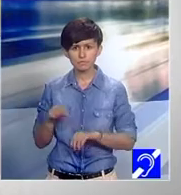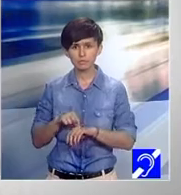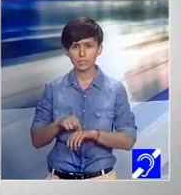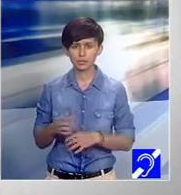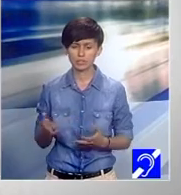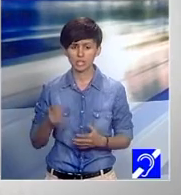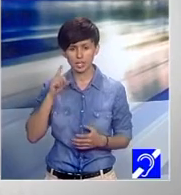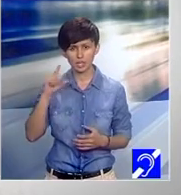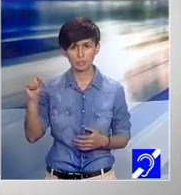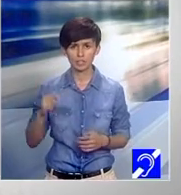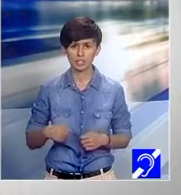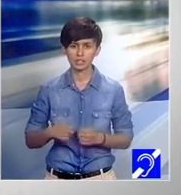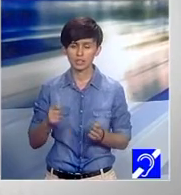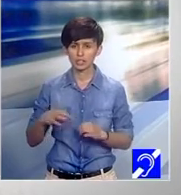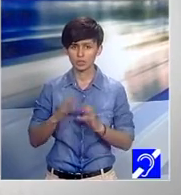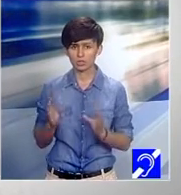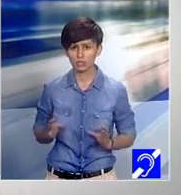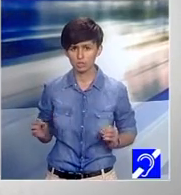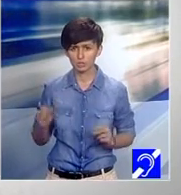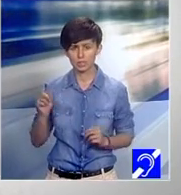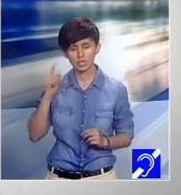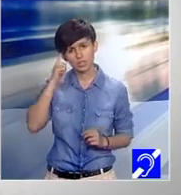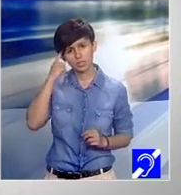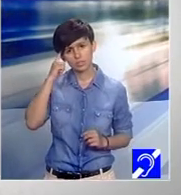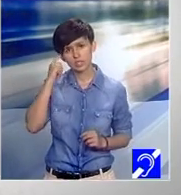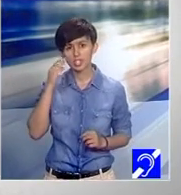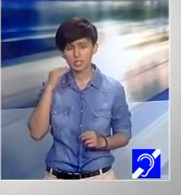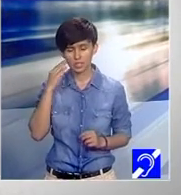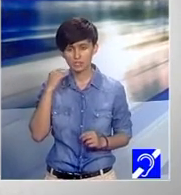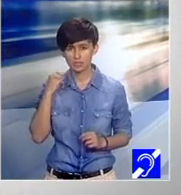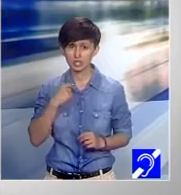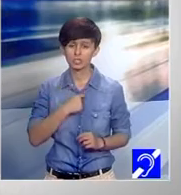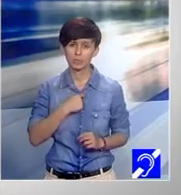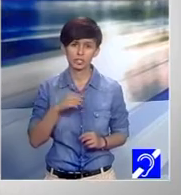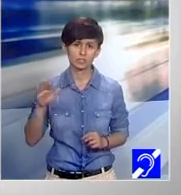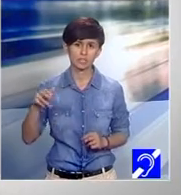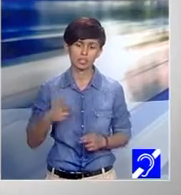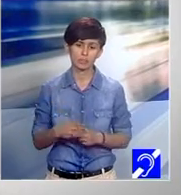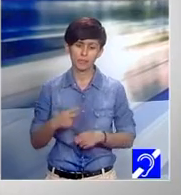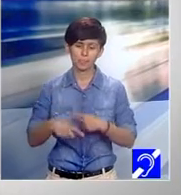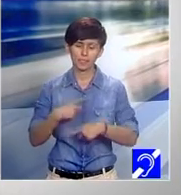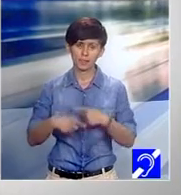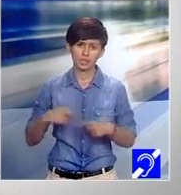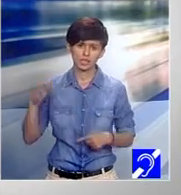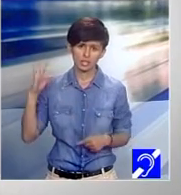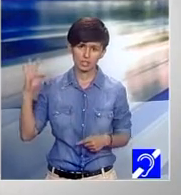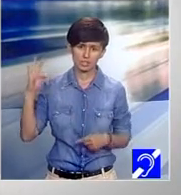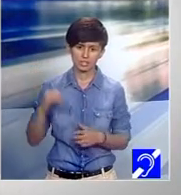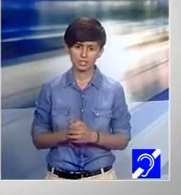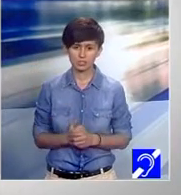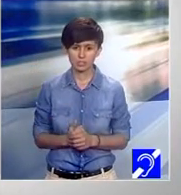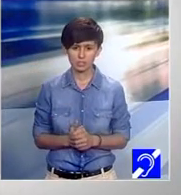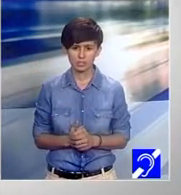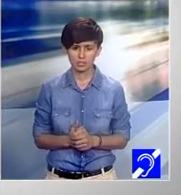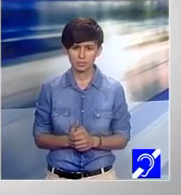teritoriul României până în anul acela nu s-a gândit că fetița ar putea avea fenilcetonurie, gândindu-se că a fost în programul